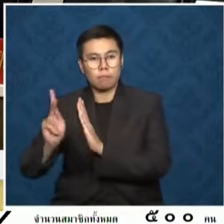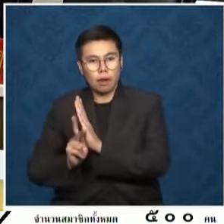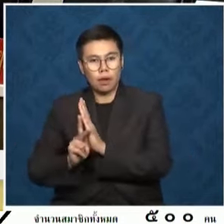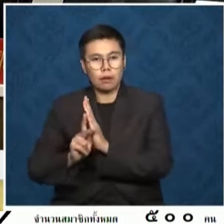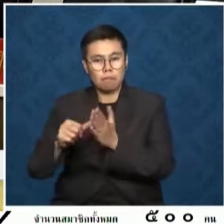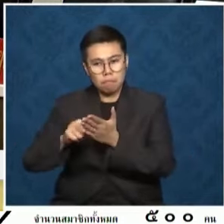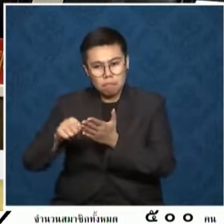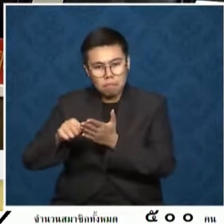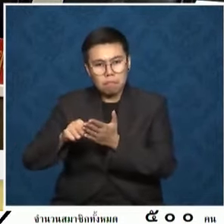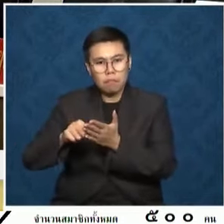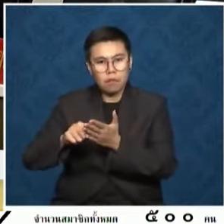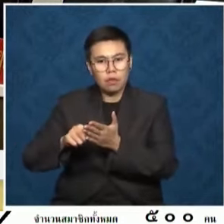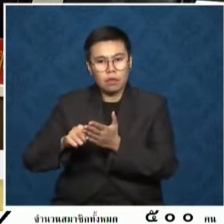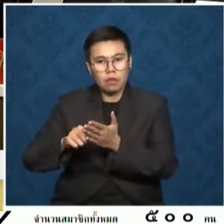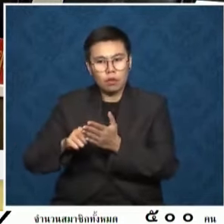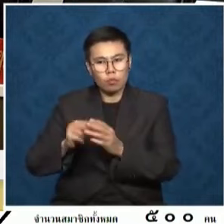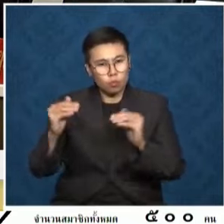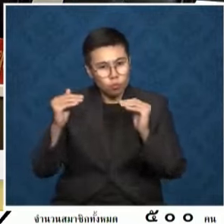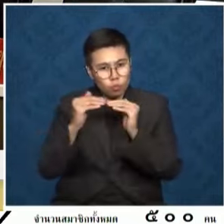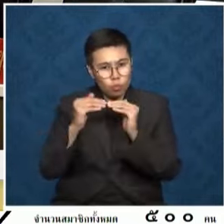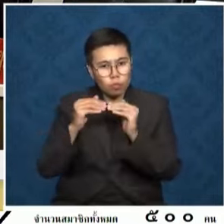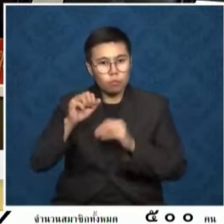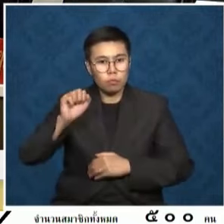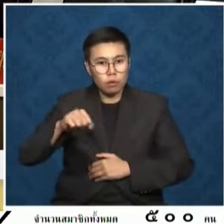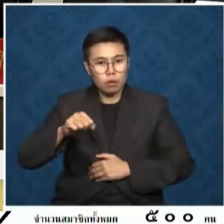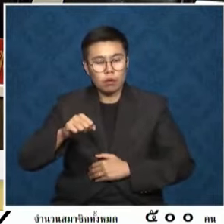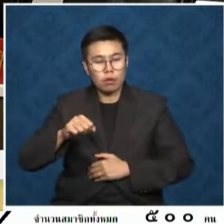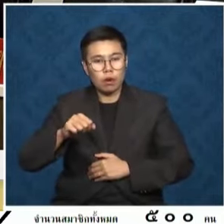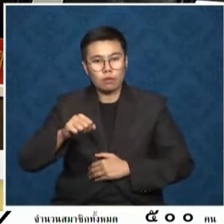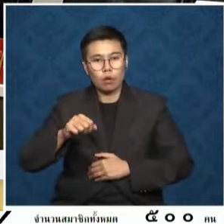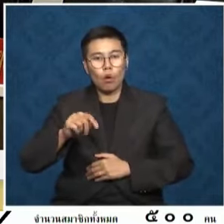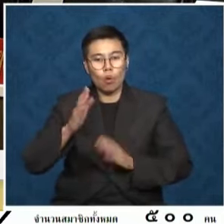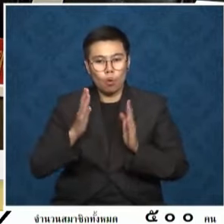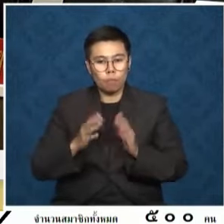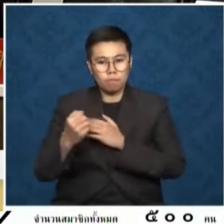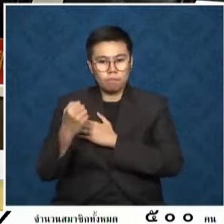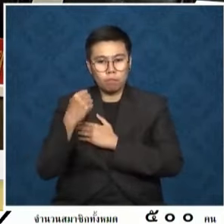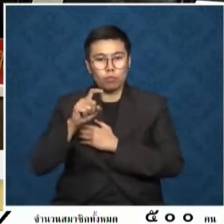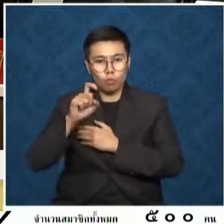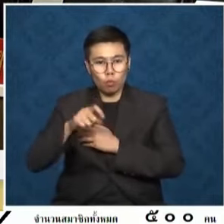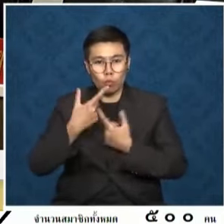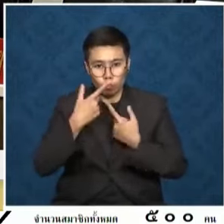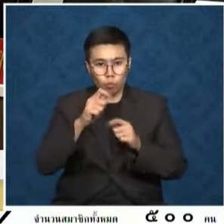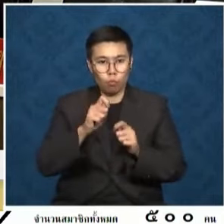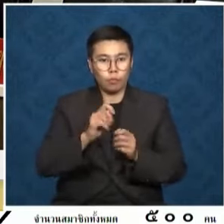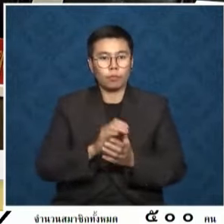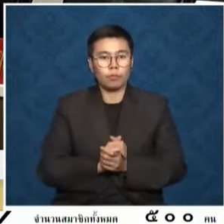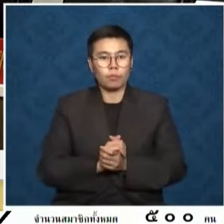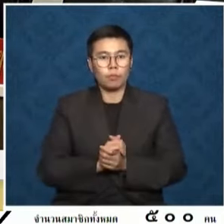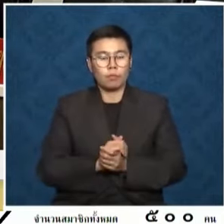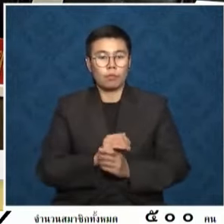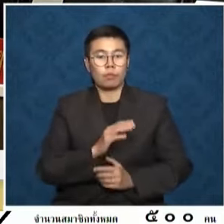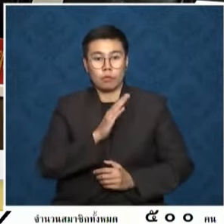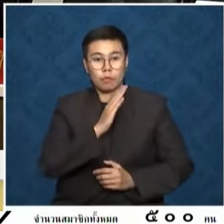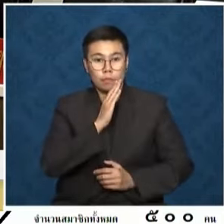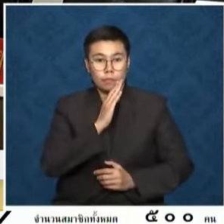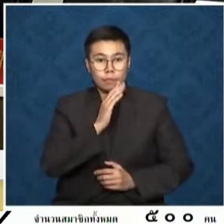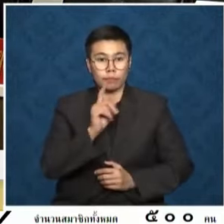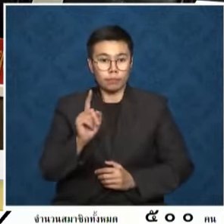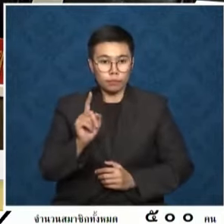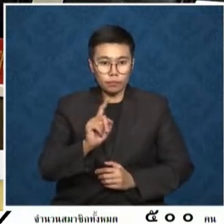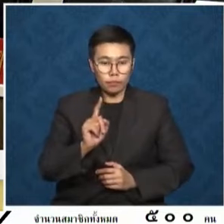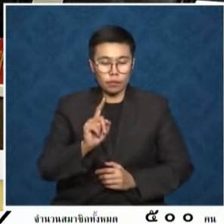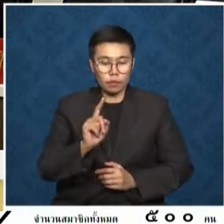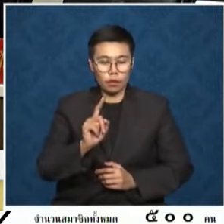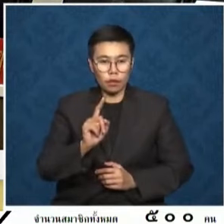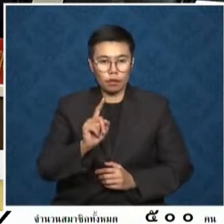นได้สัดส่วนหรือไม่ซึ่งผู้มีอำนาจต้องเป็นผู้ที่ตอบคำถามนี้หากมิเช่นนั้นมันก็จะก